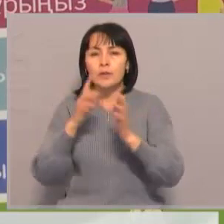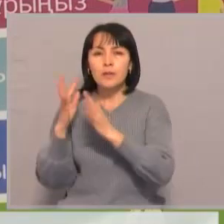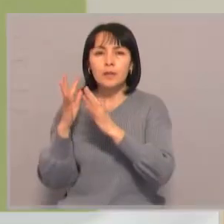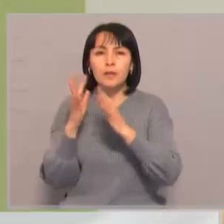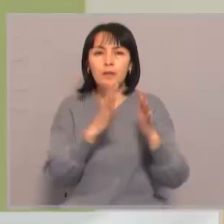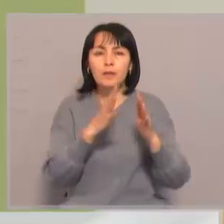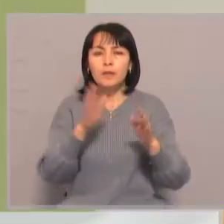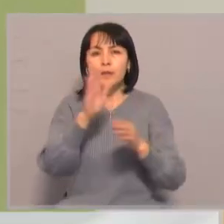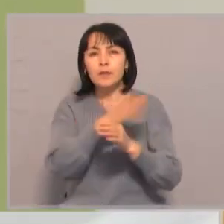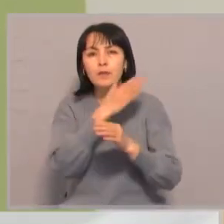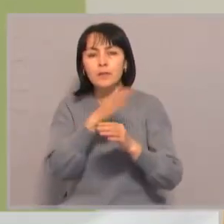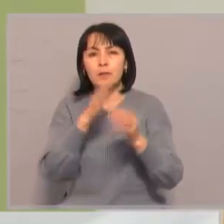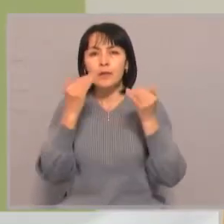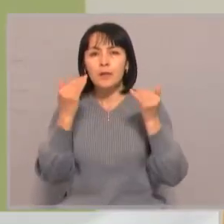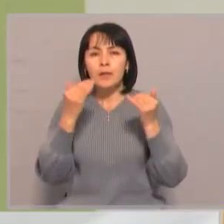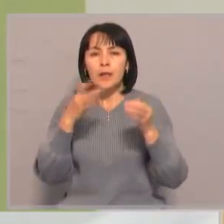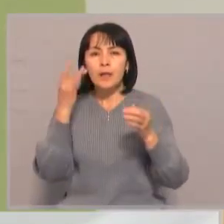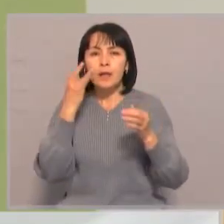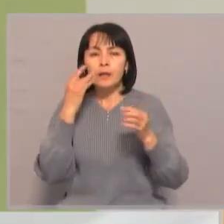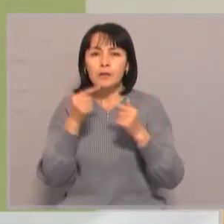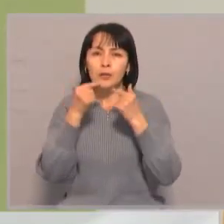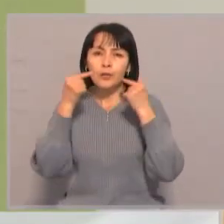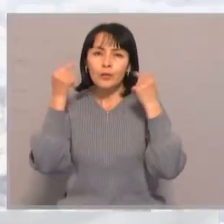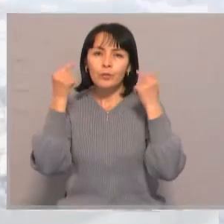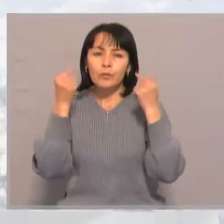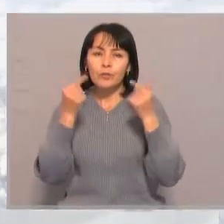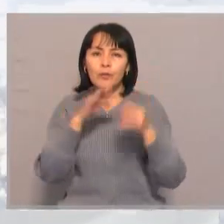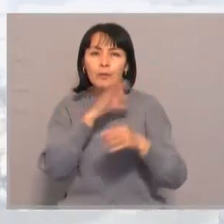табиғат аясында серуендеңіз. Жиі жымиып жүрудің де